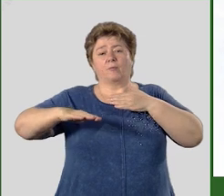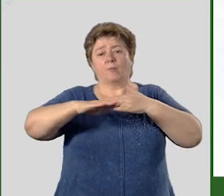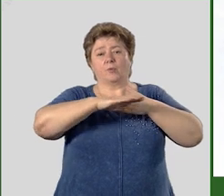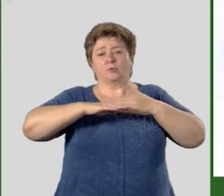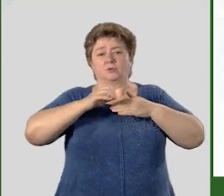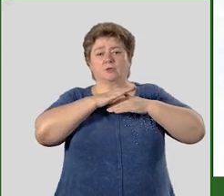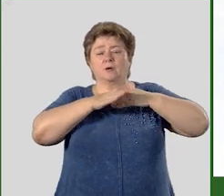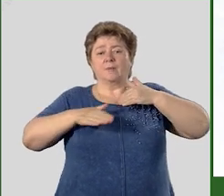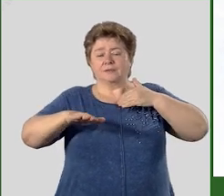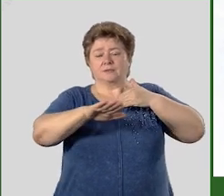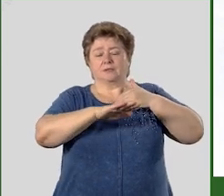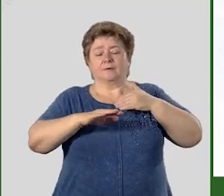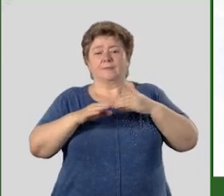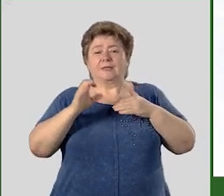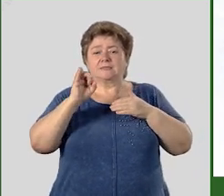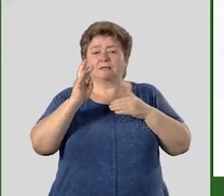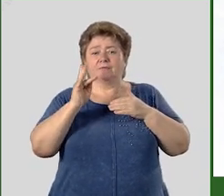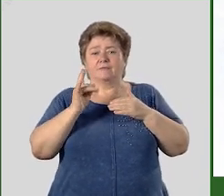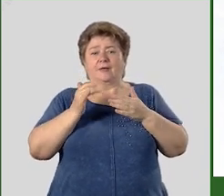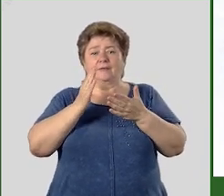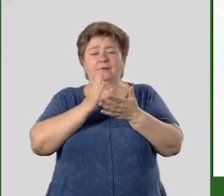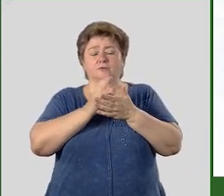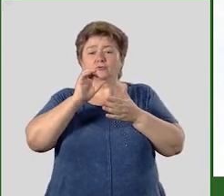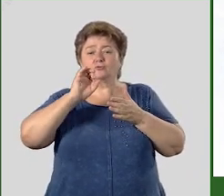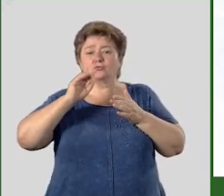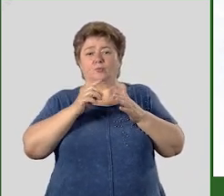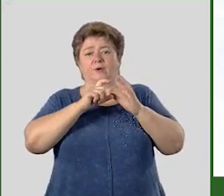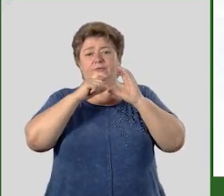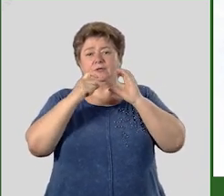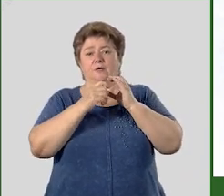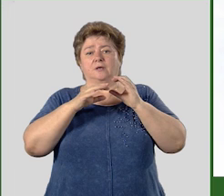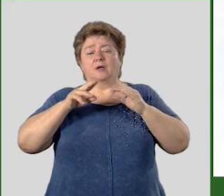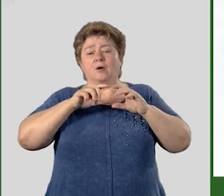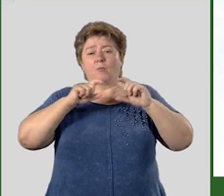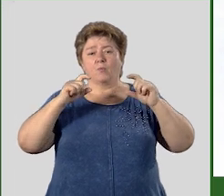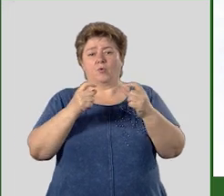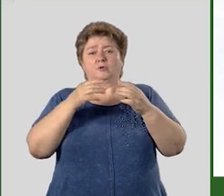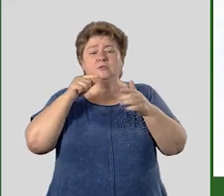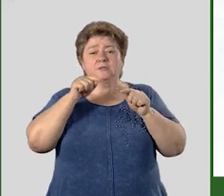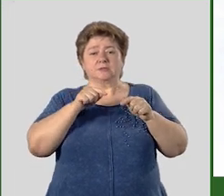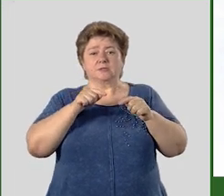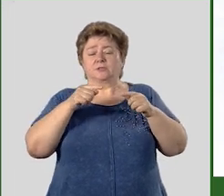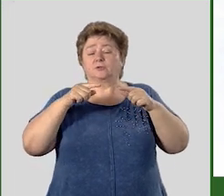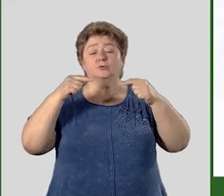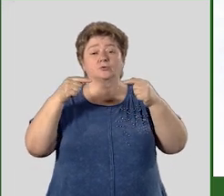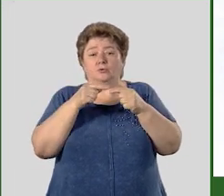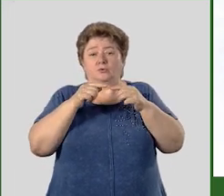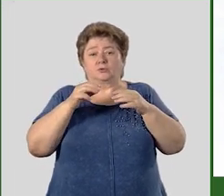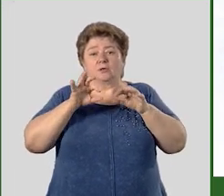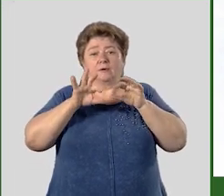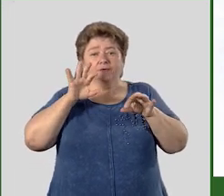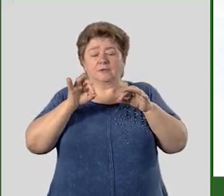площади материка. Саванны лежат в субэкваториальном поясе, поэтому здесь четко